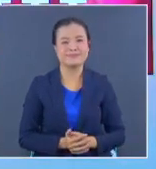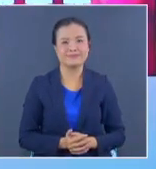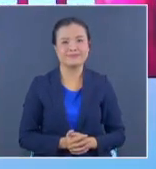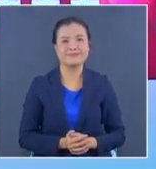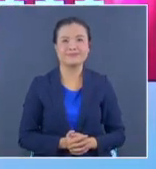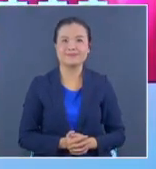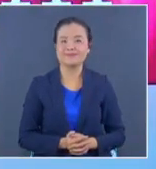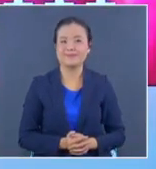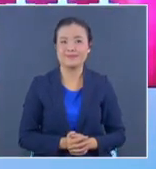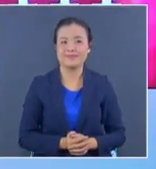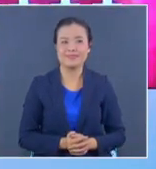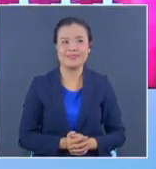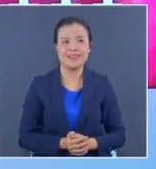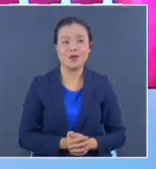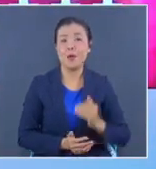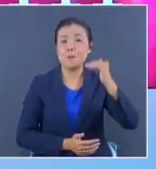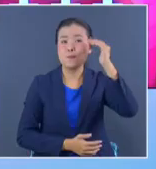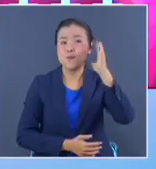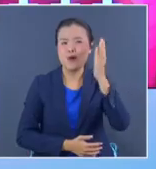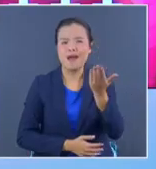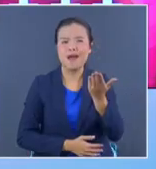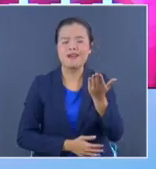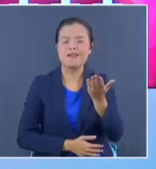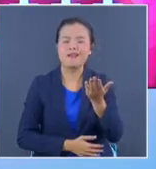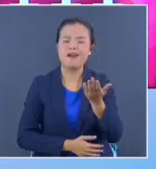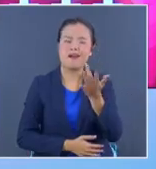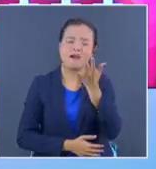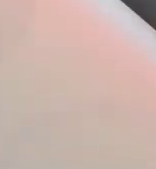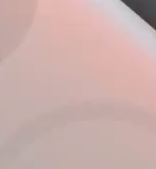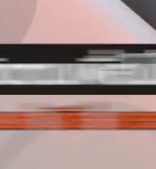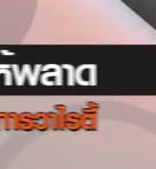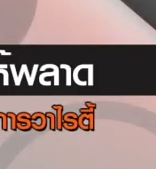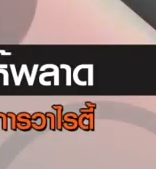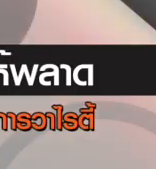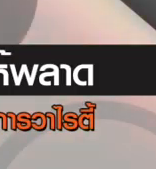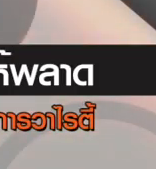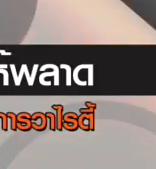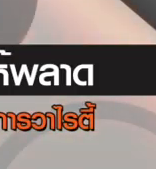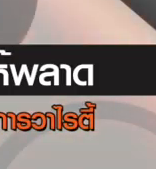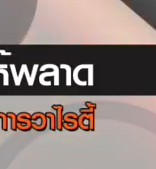โอ้โหลุคของพี่จ๋าเรียกว่าสาวๆโดนตกไปตามๆกันเลยใช่ไหมล่ะคะ